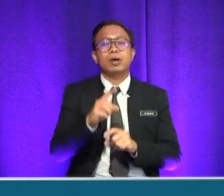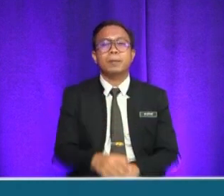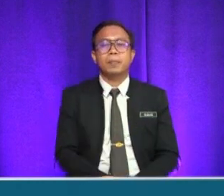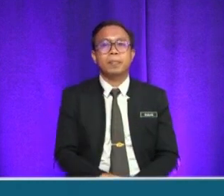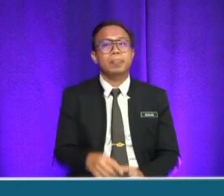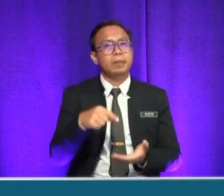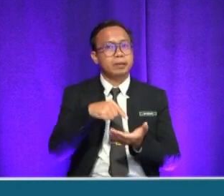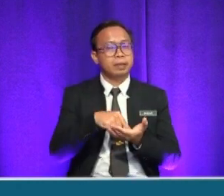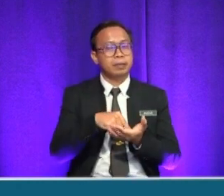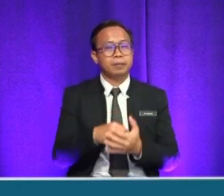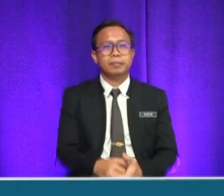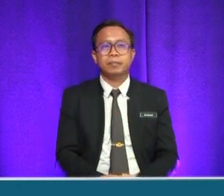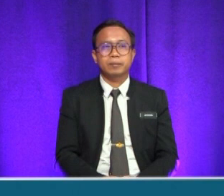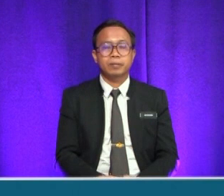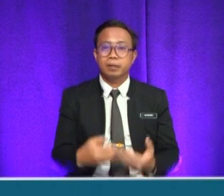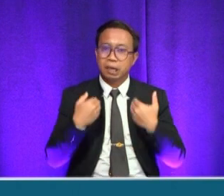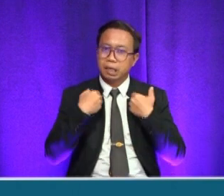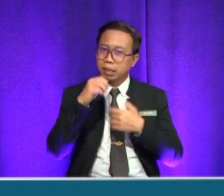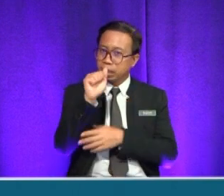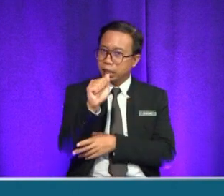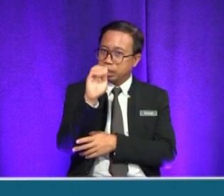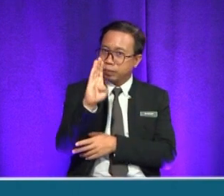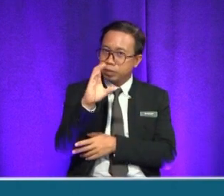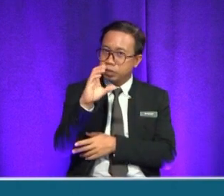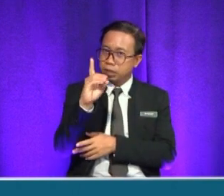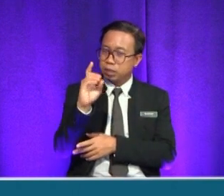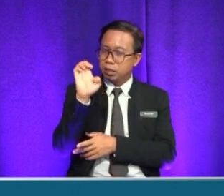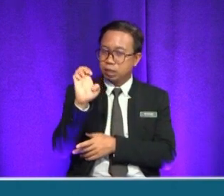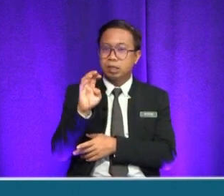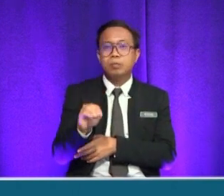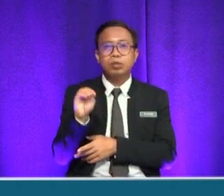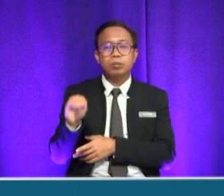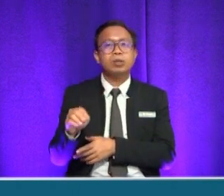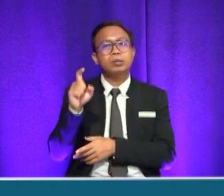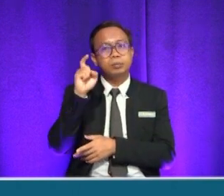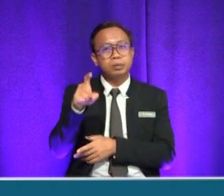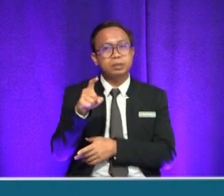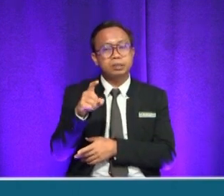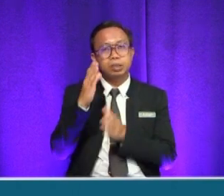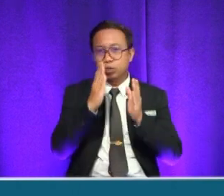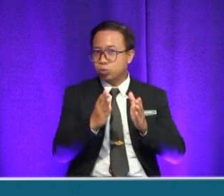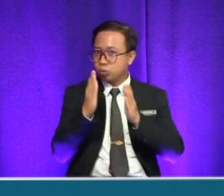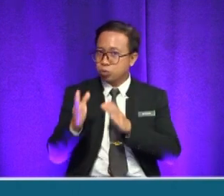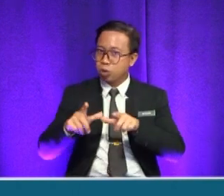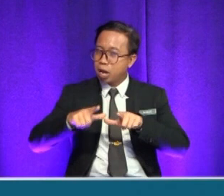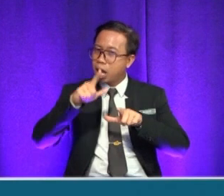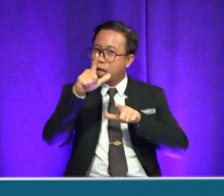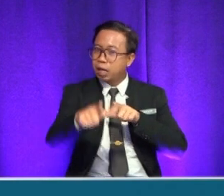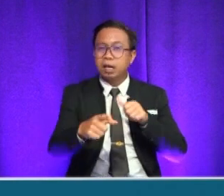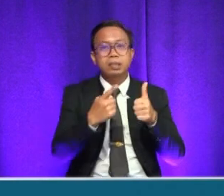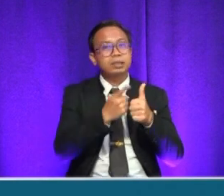Jadi dekat sini ada A, B, C, D dan E. Jadi murid-murid perlu menyusun langkah yang pertama